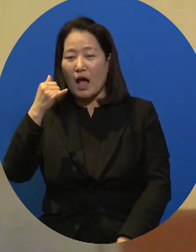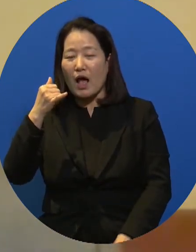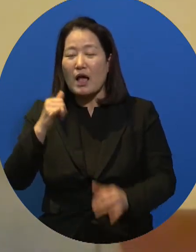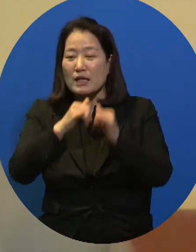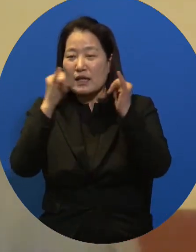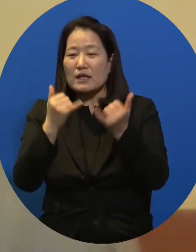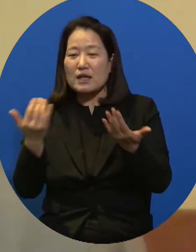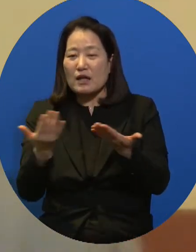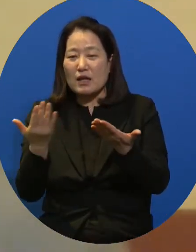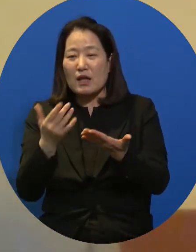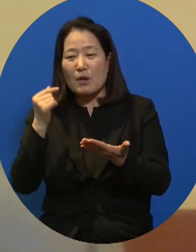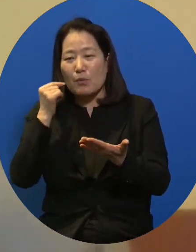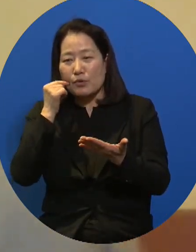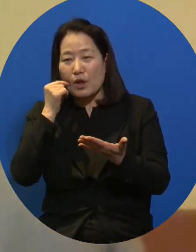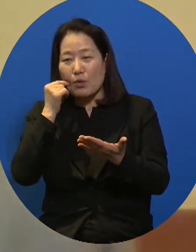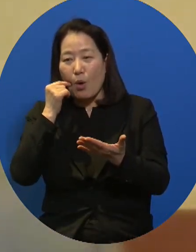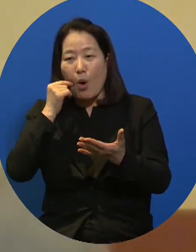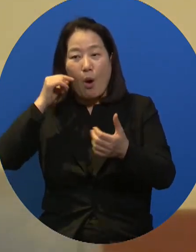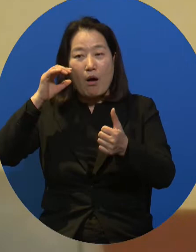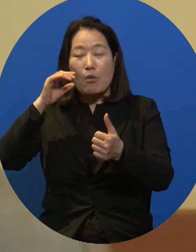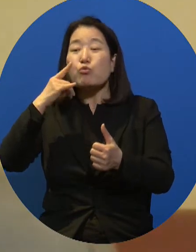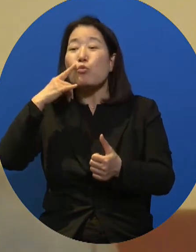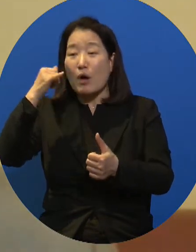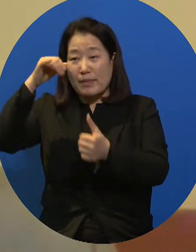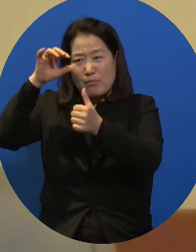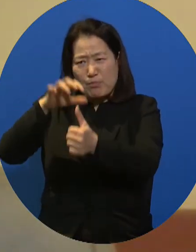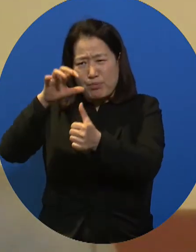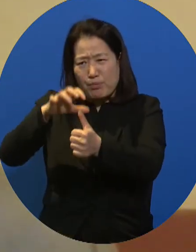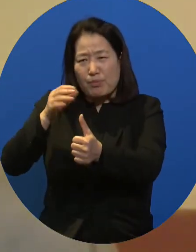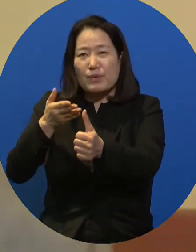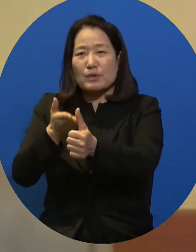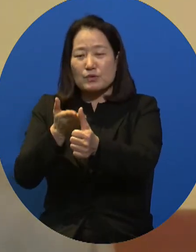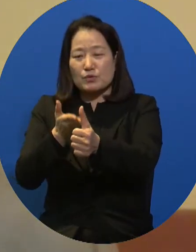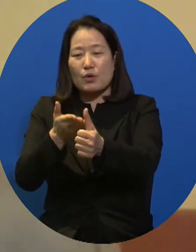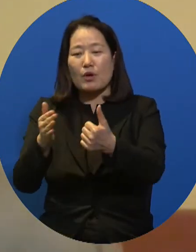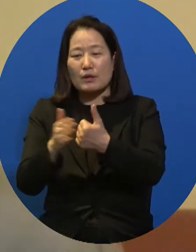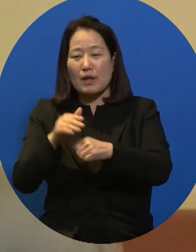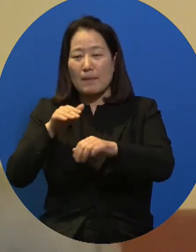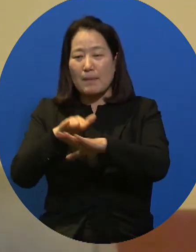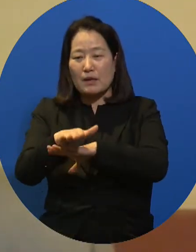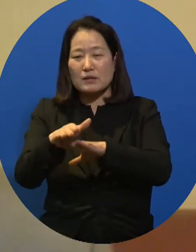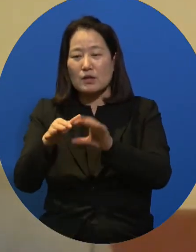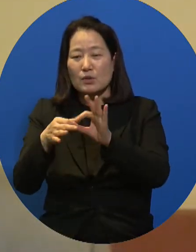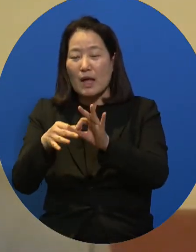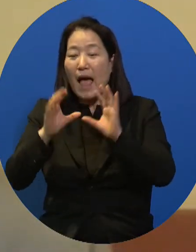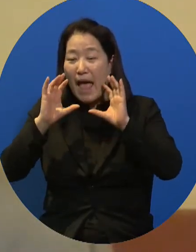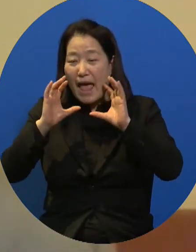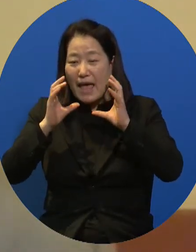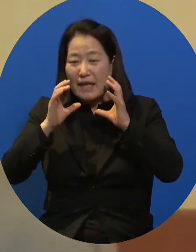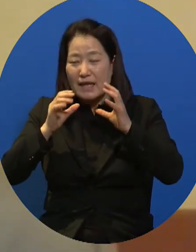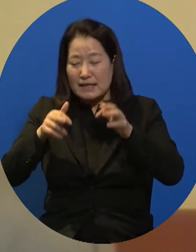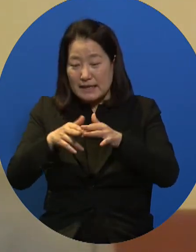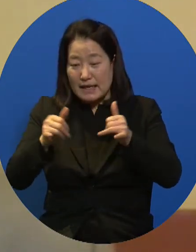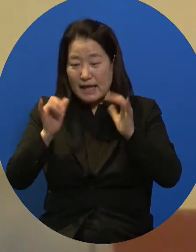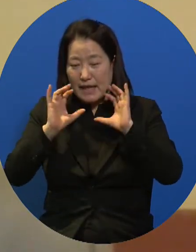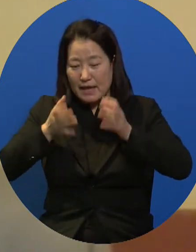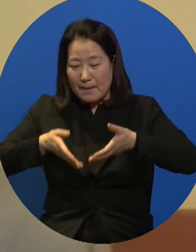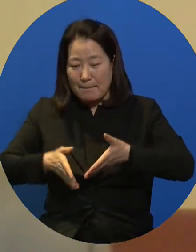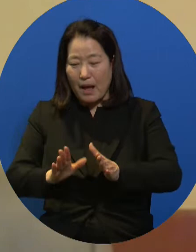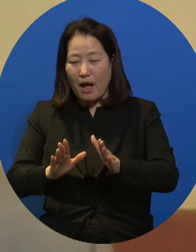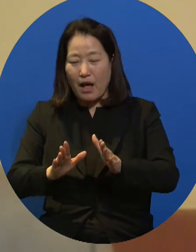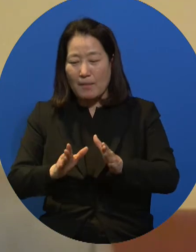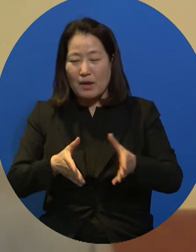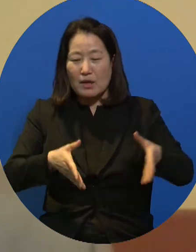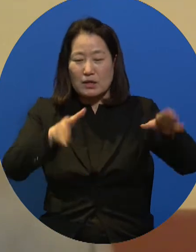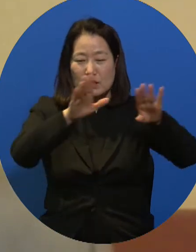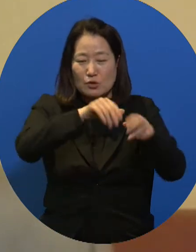그런 경고와 협박을 받기도 합니다. 그리고 이런 방식을 통해서 장애인을 사회로부터